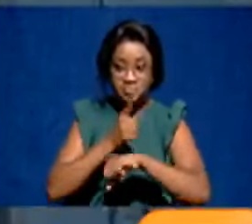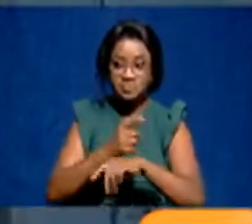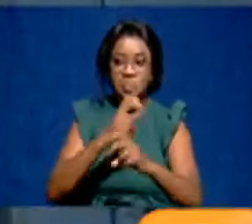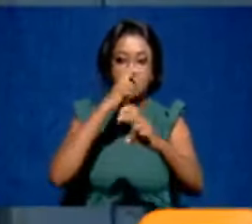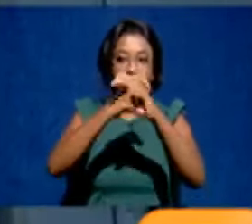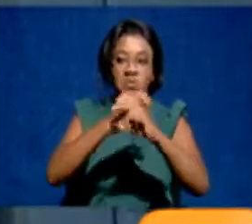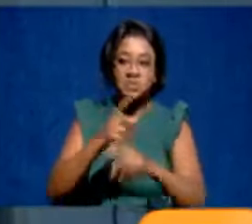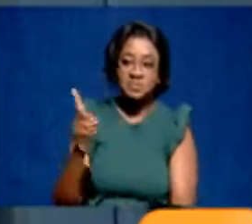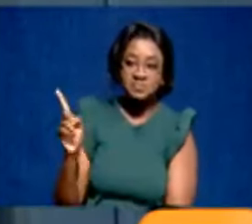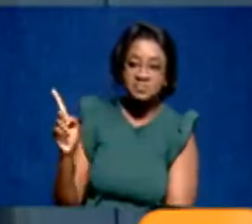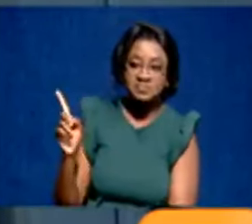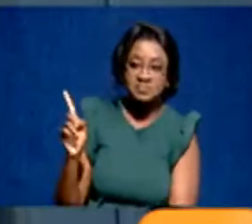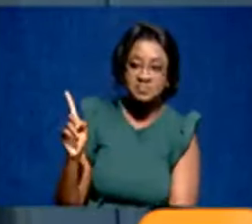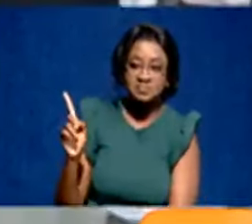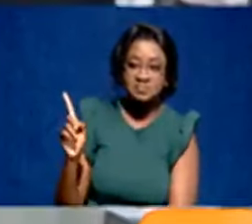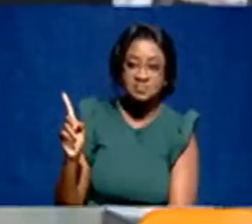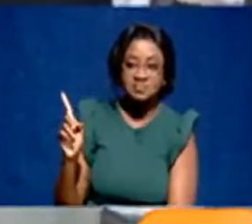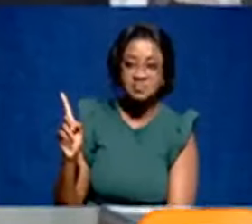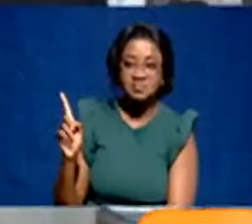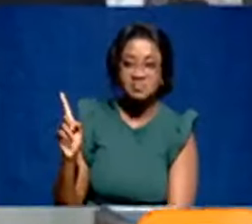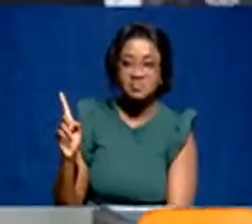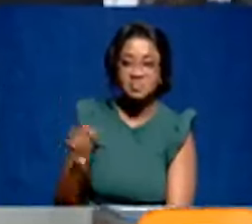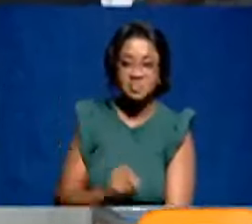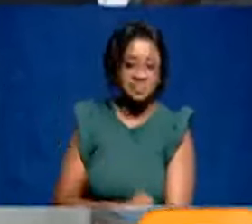mlango kuashiria wamefunga.